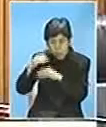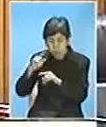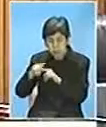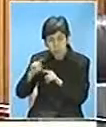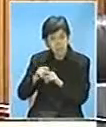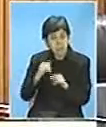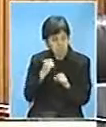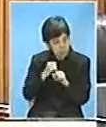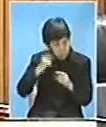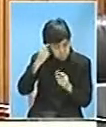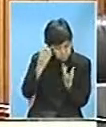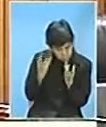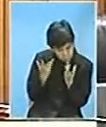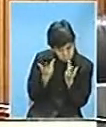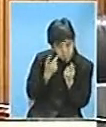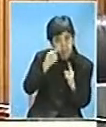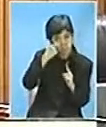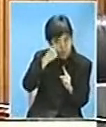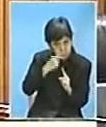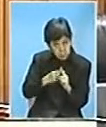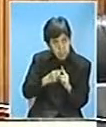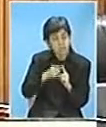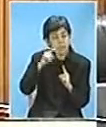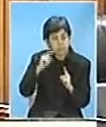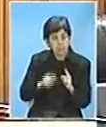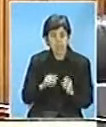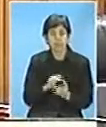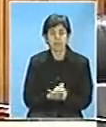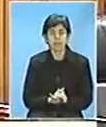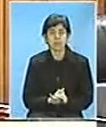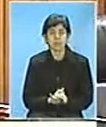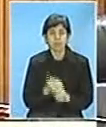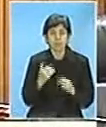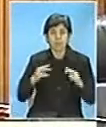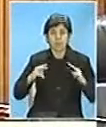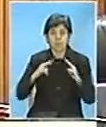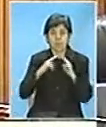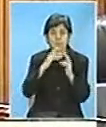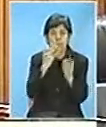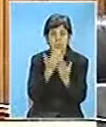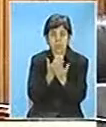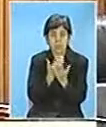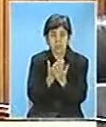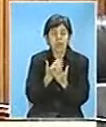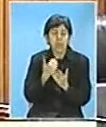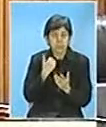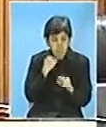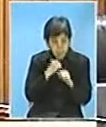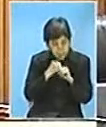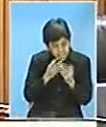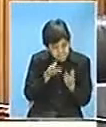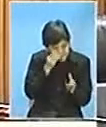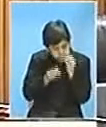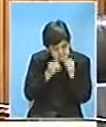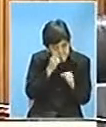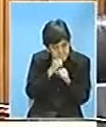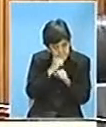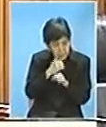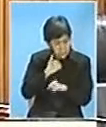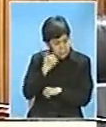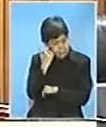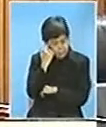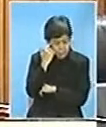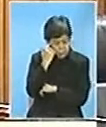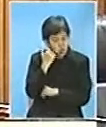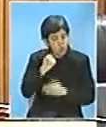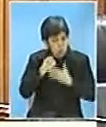งนี้เนี่ยก็ต้องมาพิจารณาตัวนี้เป็นพิเศษนะครับซึ่งในส่วนนี้ทางกระทรวงการคลังเนี่ยได้ศึกษาอย่างต่อเนื่องนะครับแล้วก็ไม่ได้นิ่งนอน